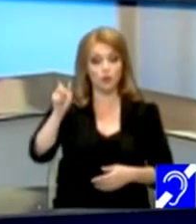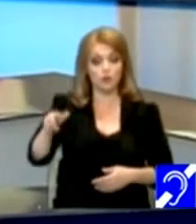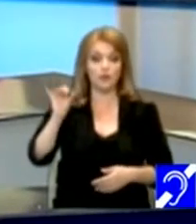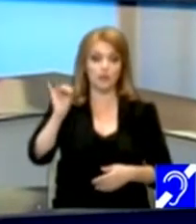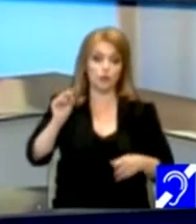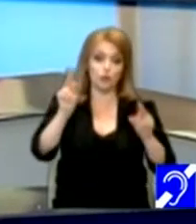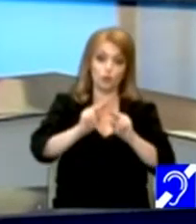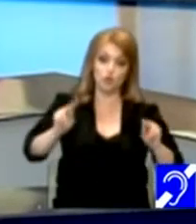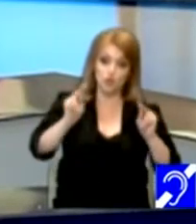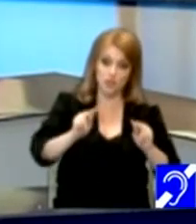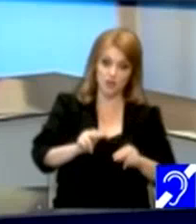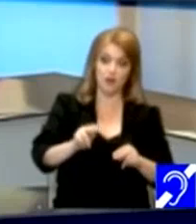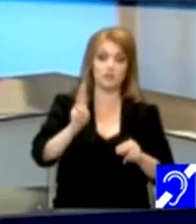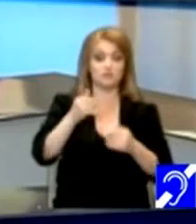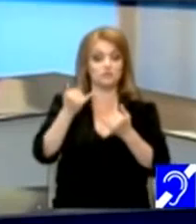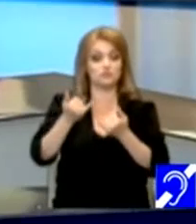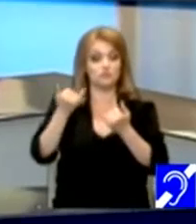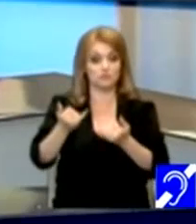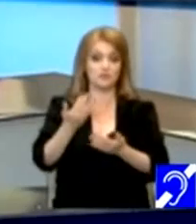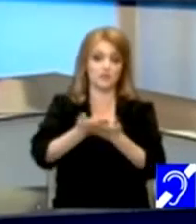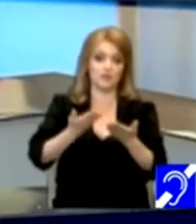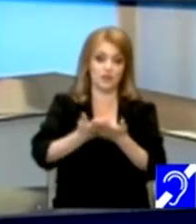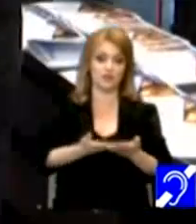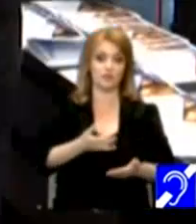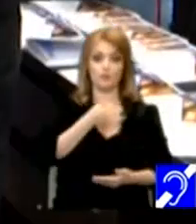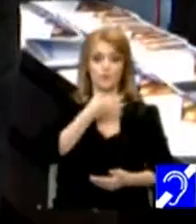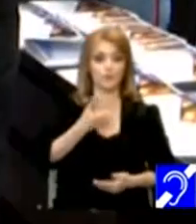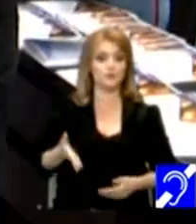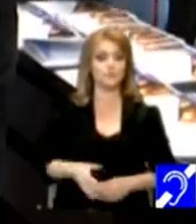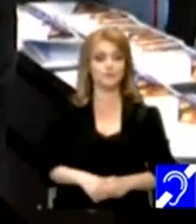din aceasta va fi deschis și mâine.